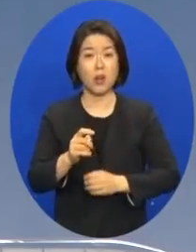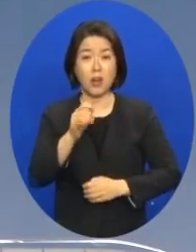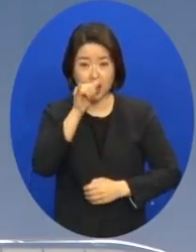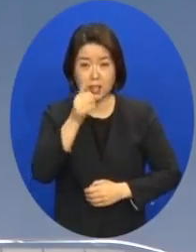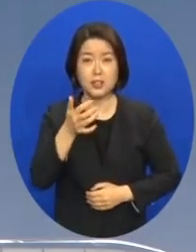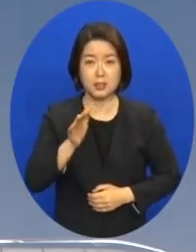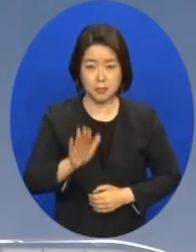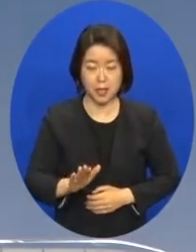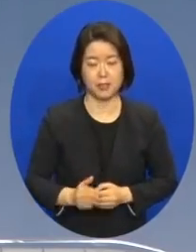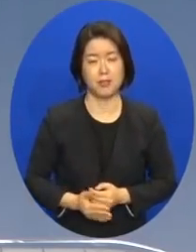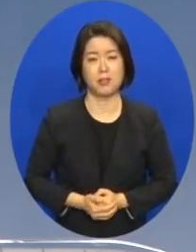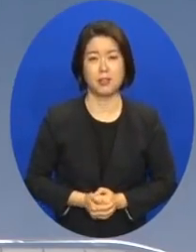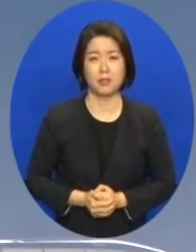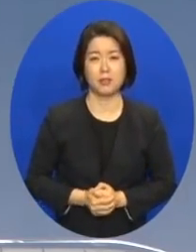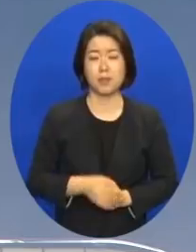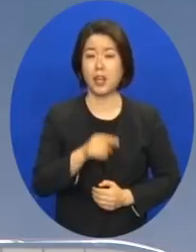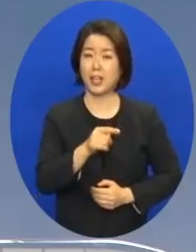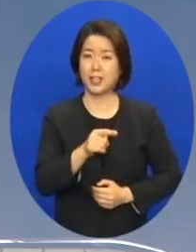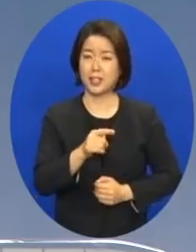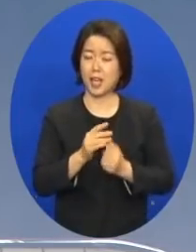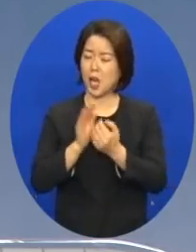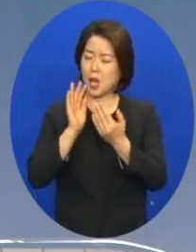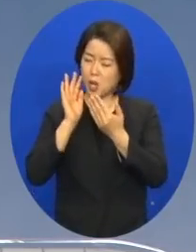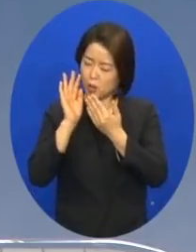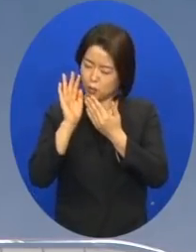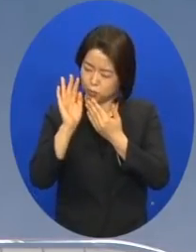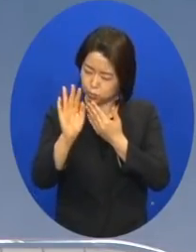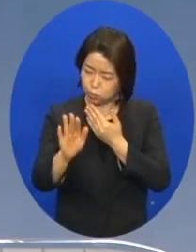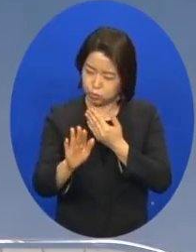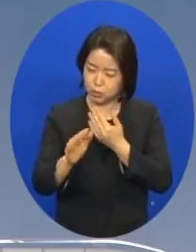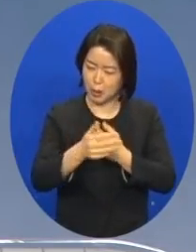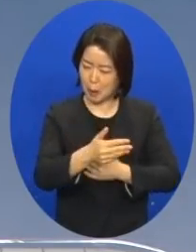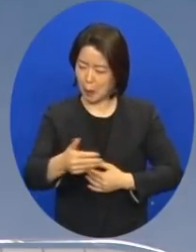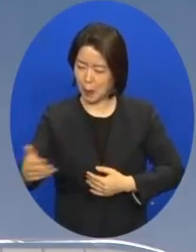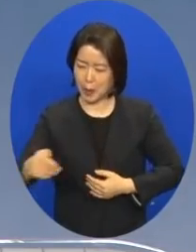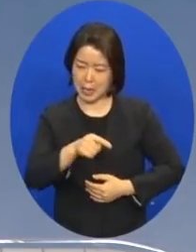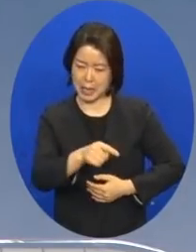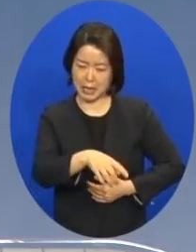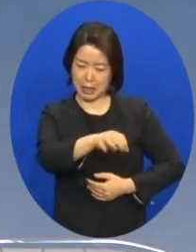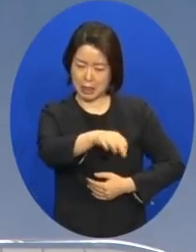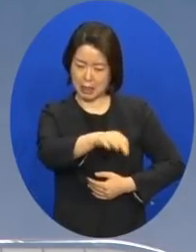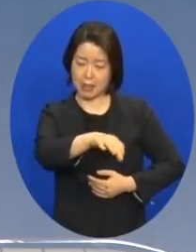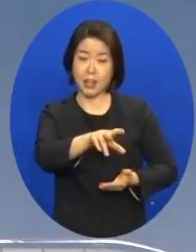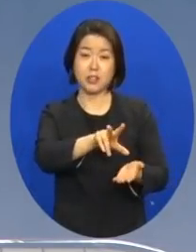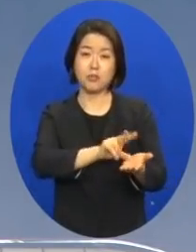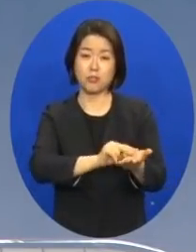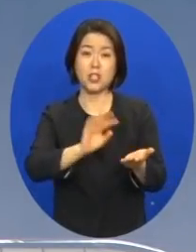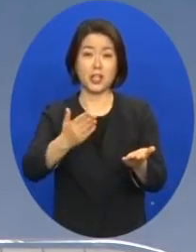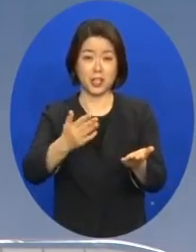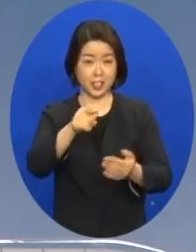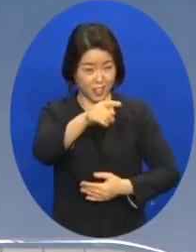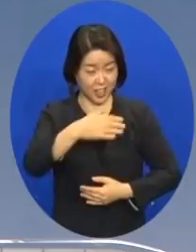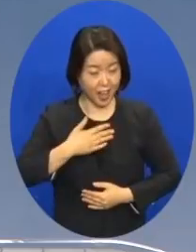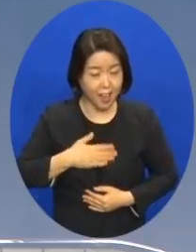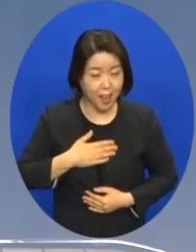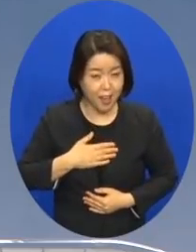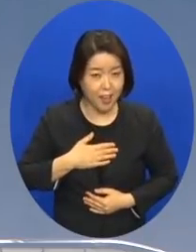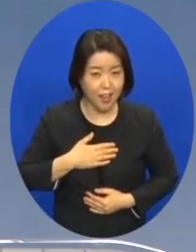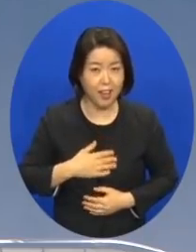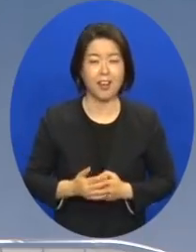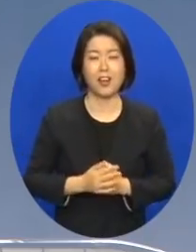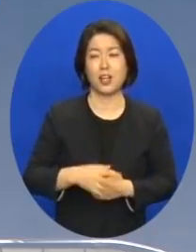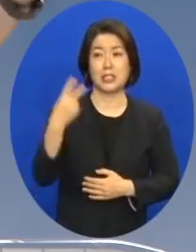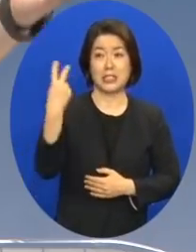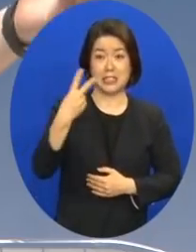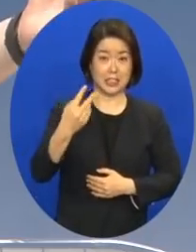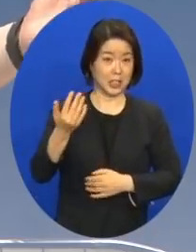하지만 그게 얼마나 지나고 난 다음에 아무것도 아닌 문제가 될지는 아느냐?